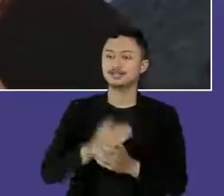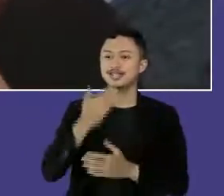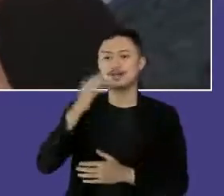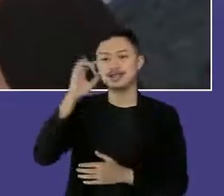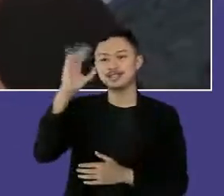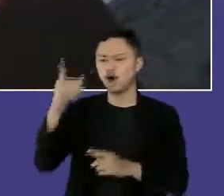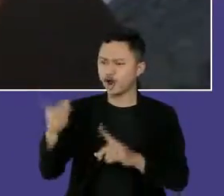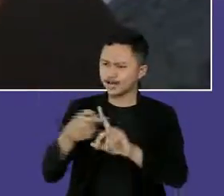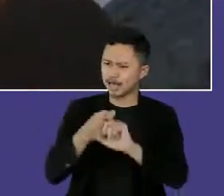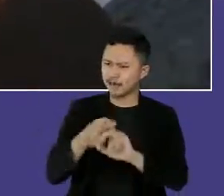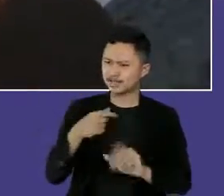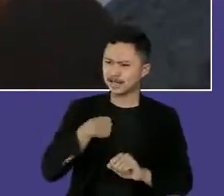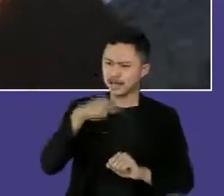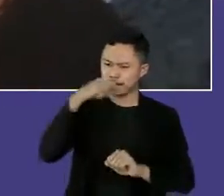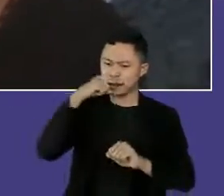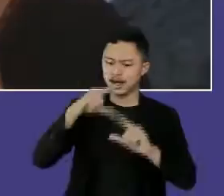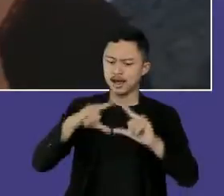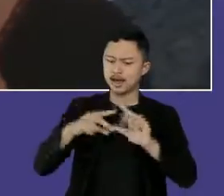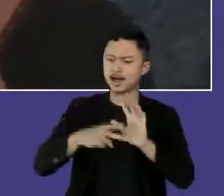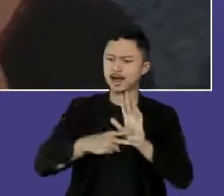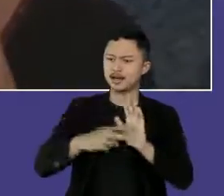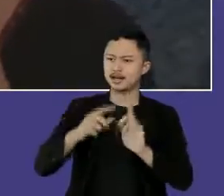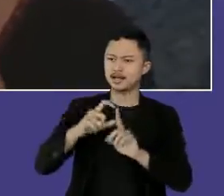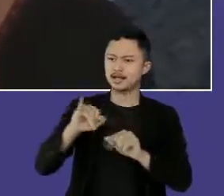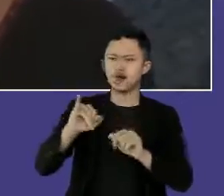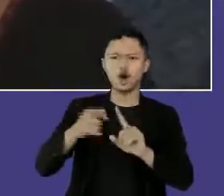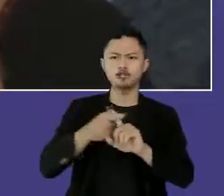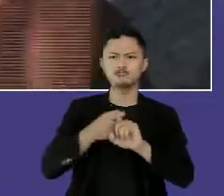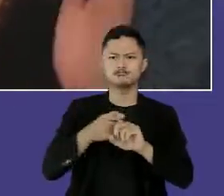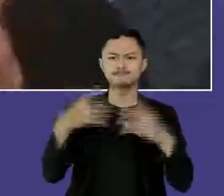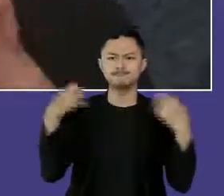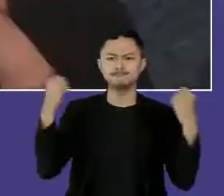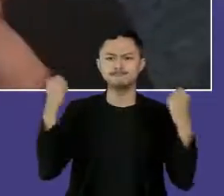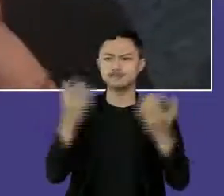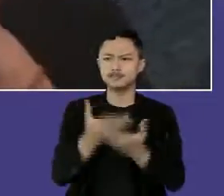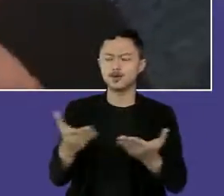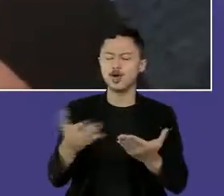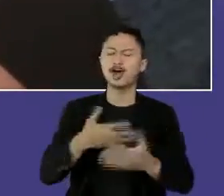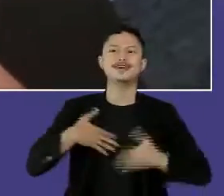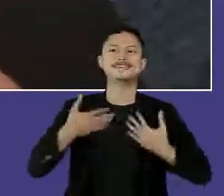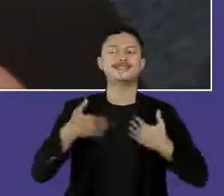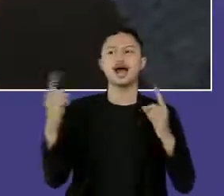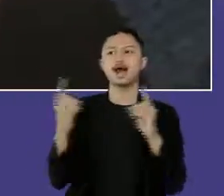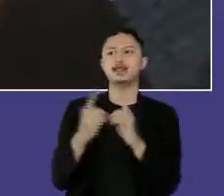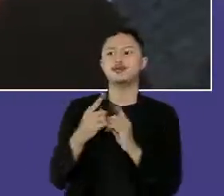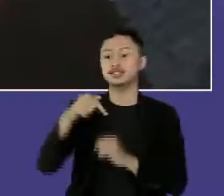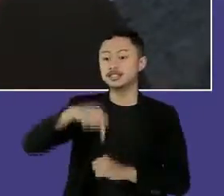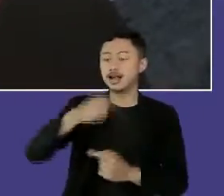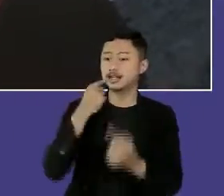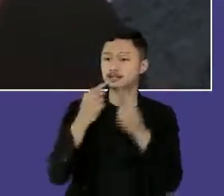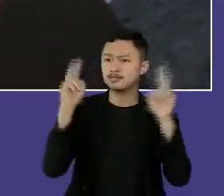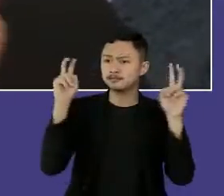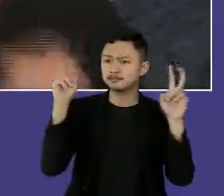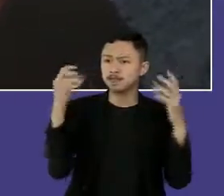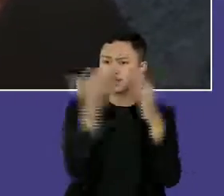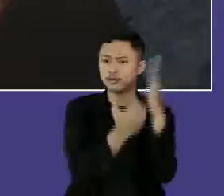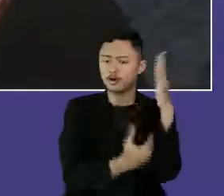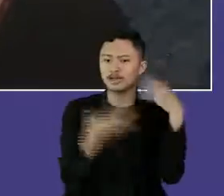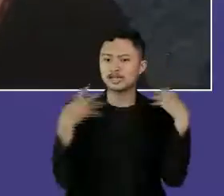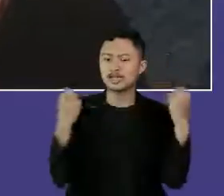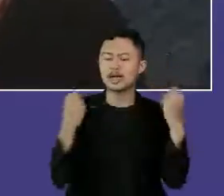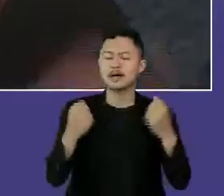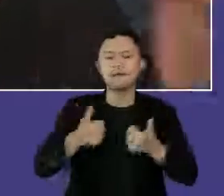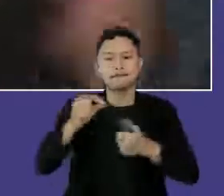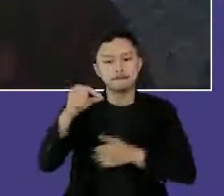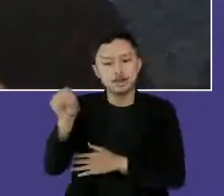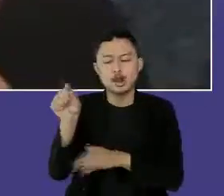Andi, ini sahabat lama. Salam sehat semuanya. Senang banget bisa ketemu hari ini, kita bisa diskusi soal prokes yang baik dan